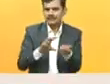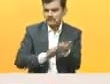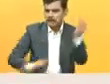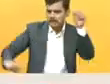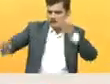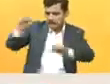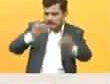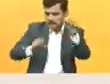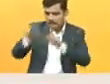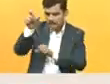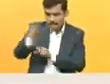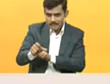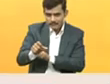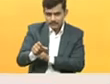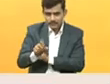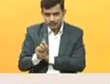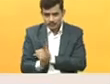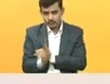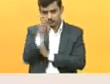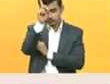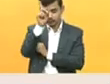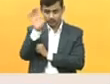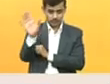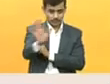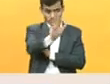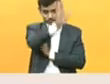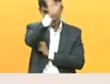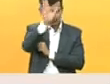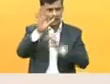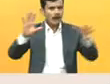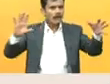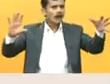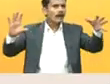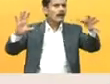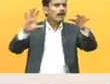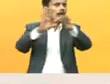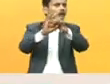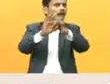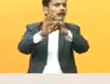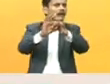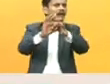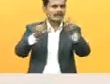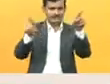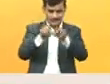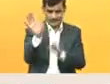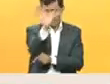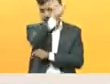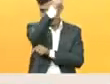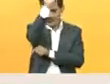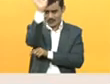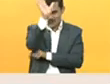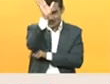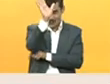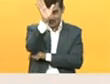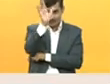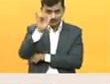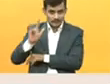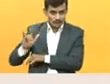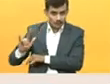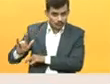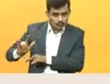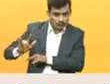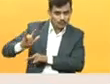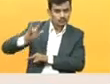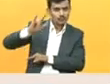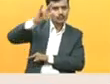ने सैटेलाइट्स की स्पेस डॉकिंग कराई है। जब अंतरिक्ष में 2 स्पेस क्राफ्ट